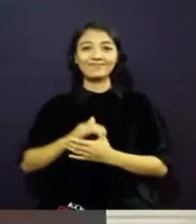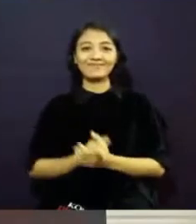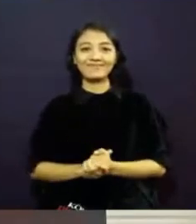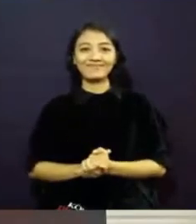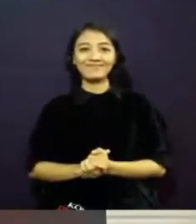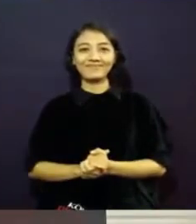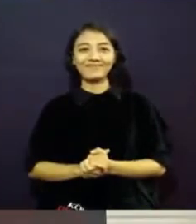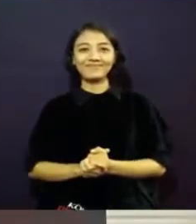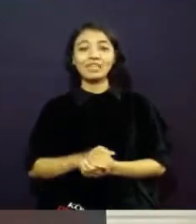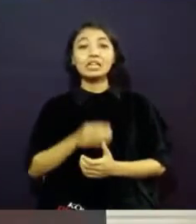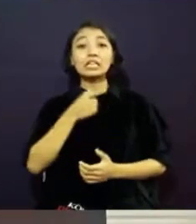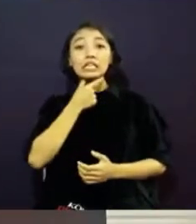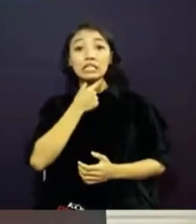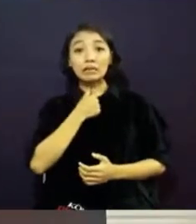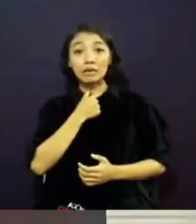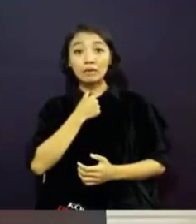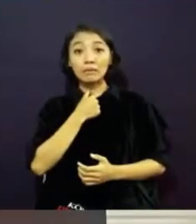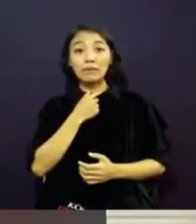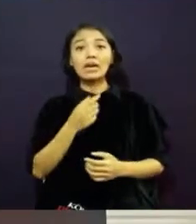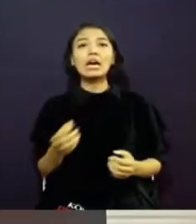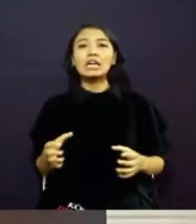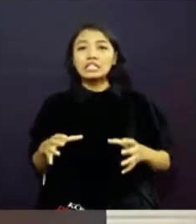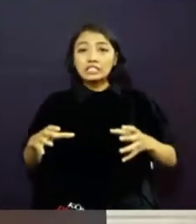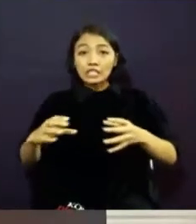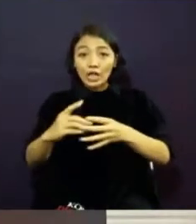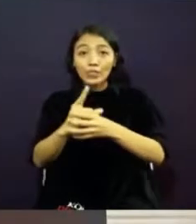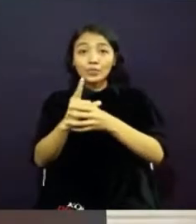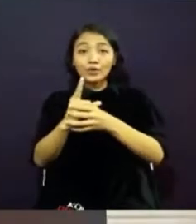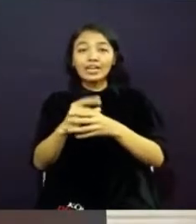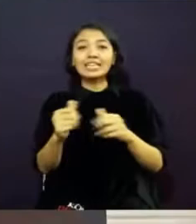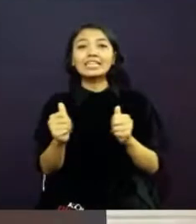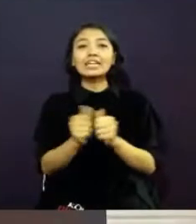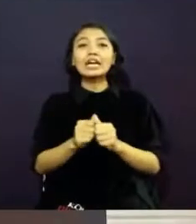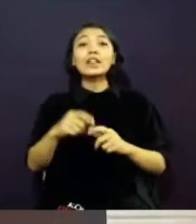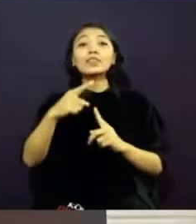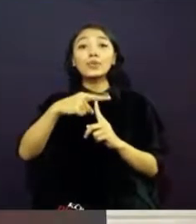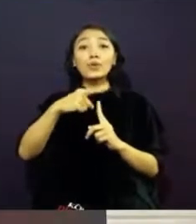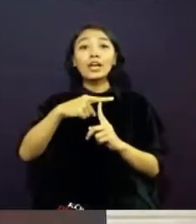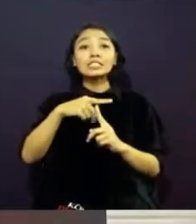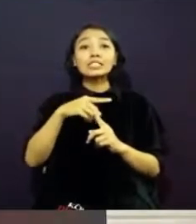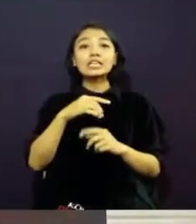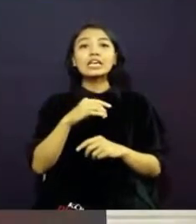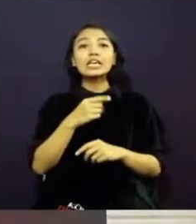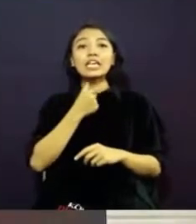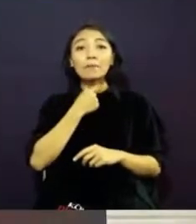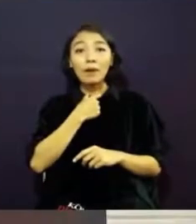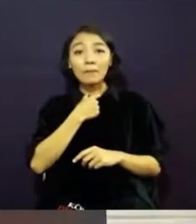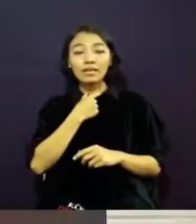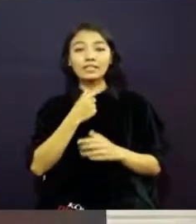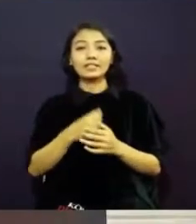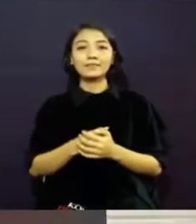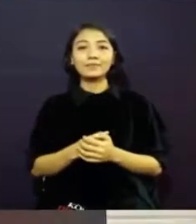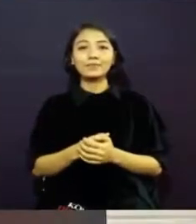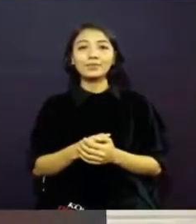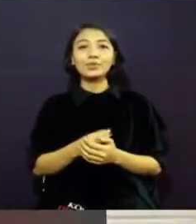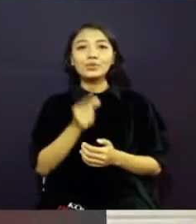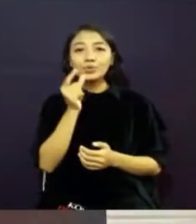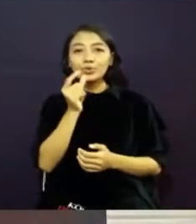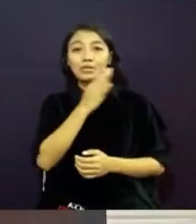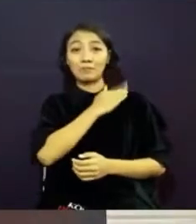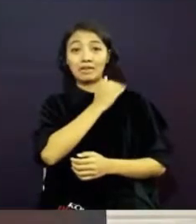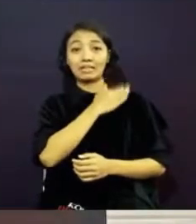dengan siapa mereka disatukan dalam tugas Imamat dan dengan siapa faika dipanggil untuk melayani